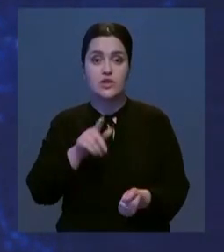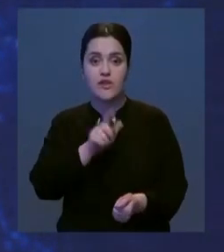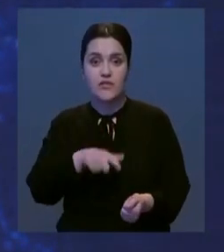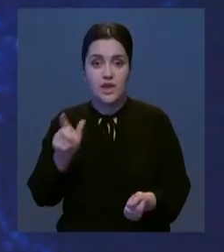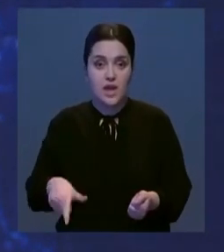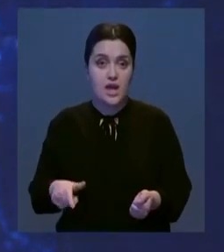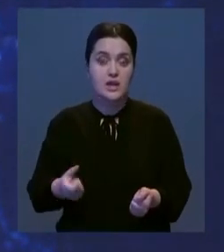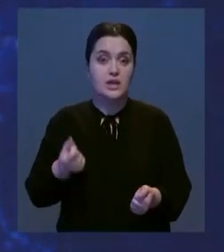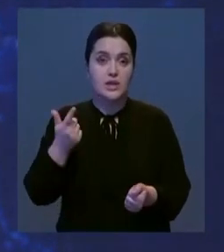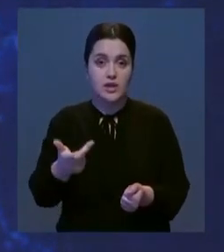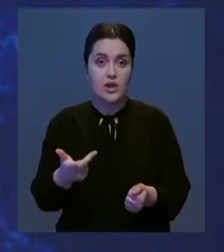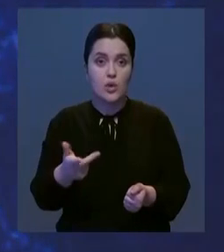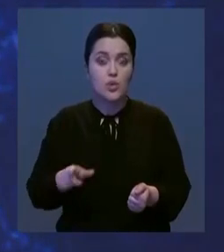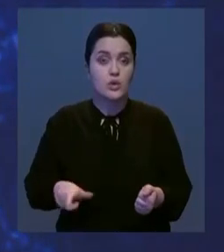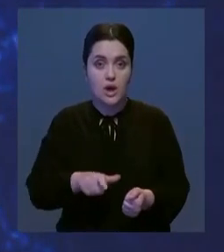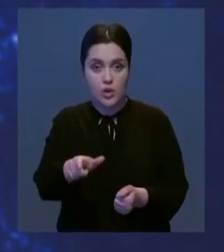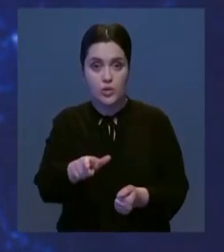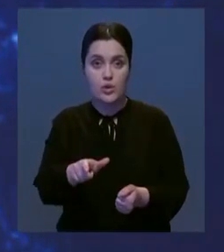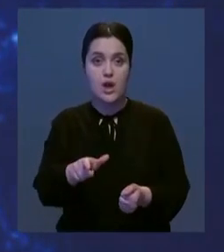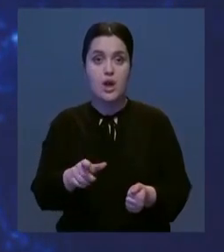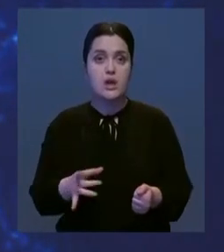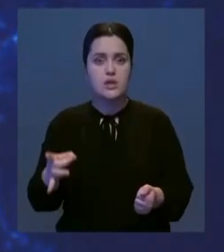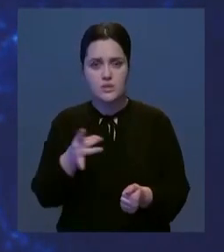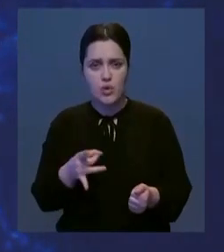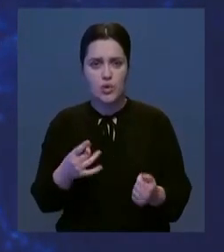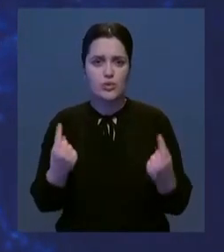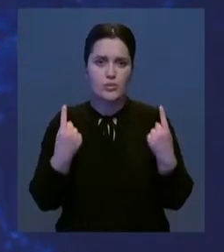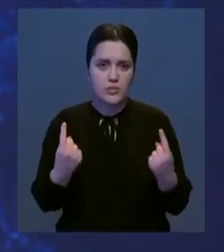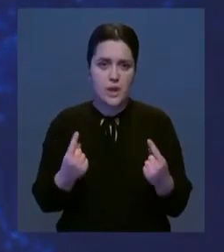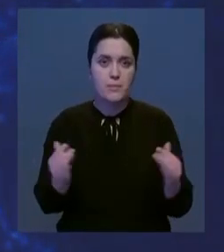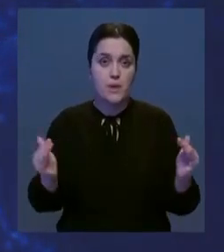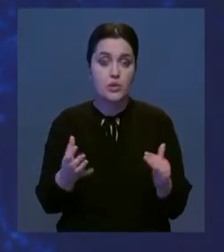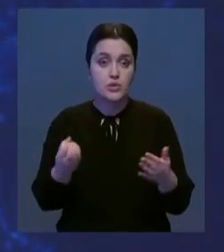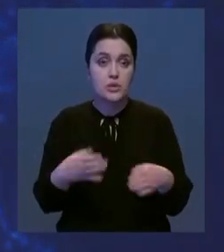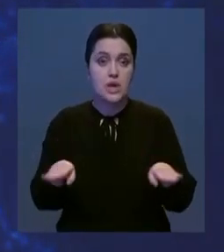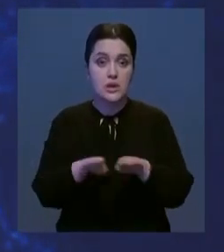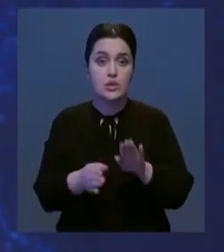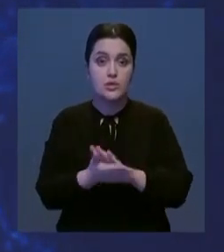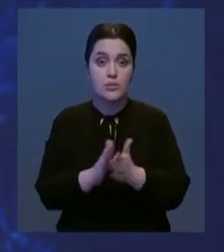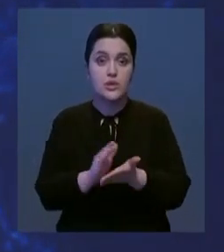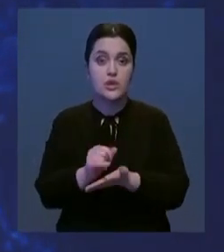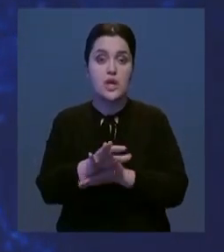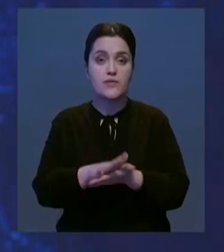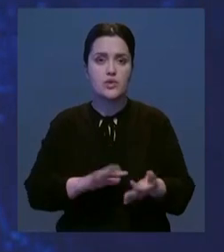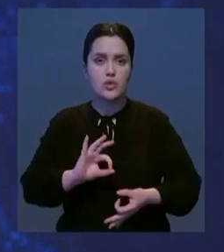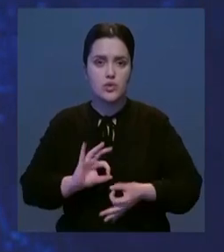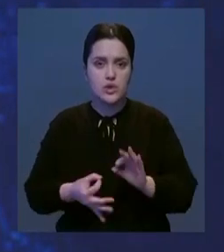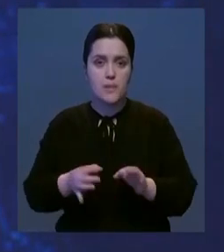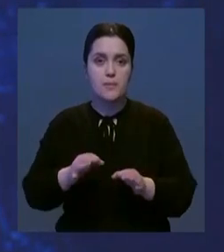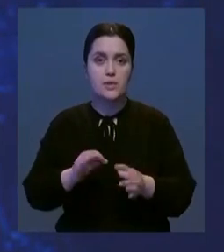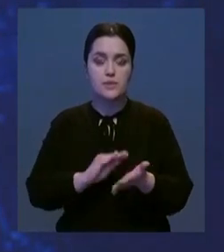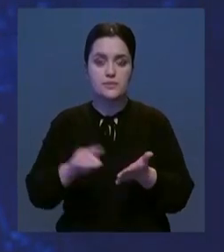сотен человек. Некоторые участки дорог республиканского и областного значения еще закрыты. Ситуация продолжает оставаться